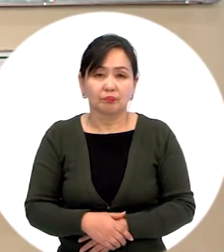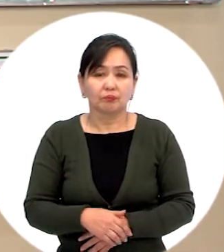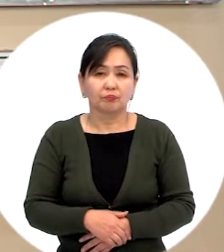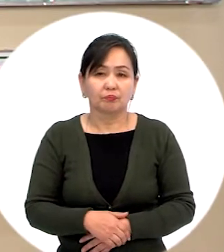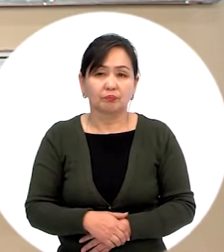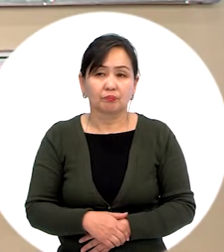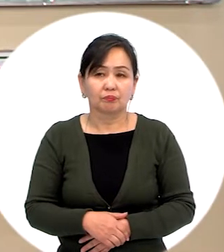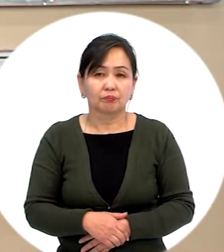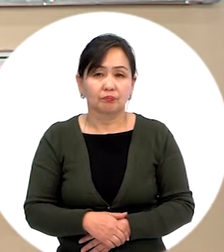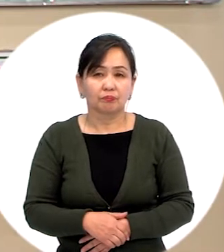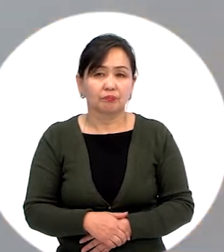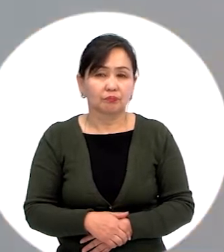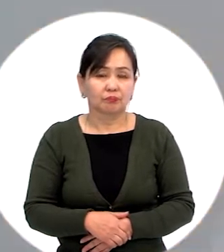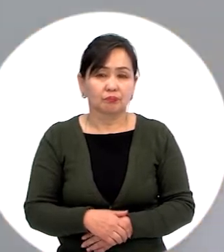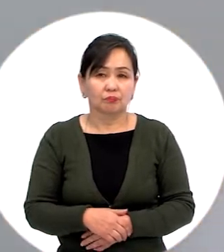Сайн байна.